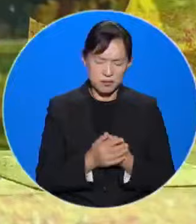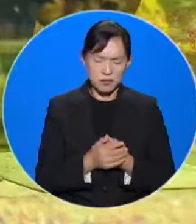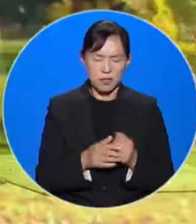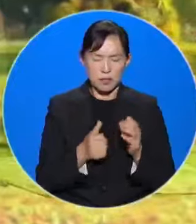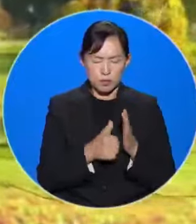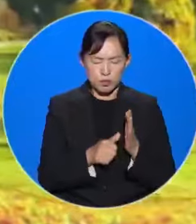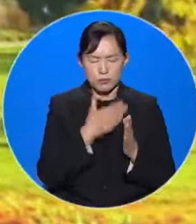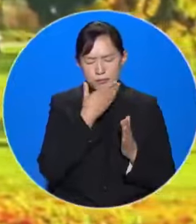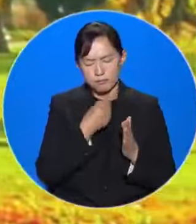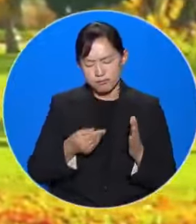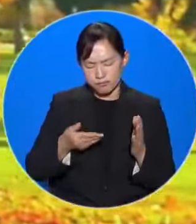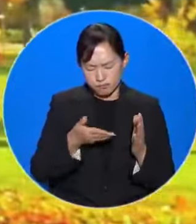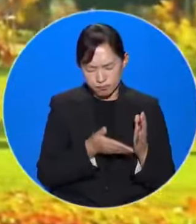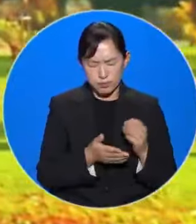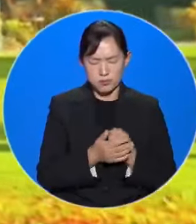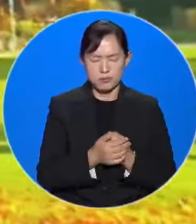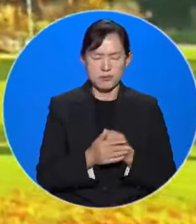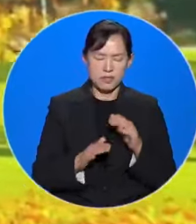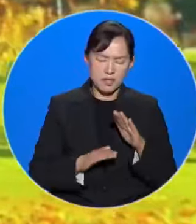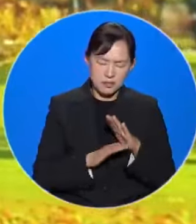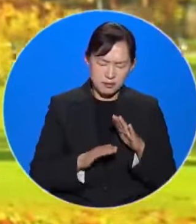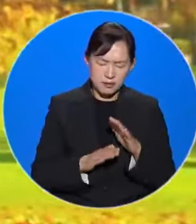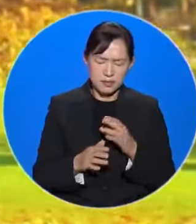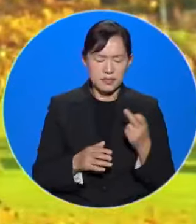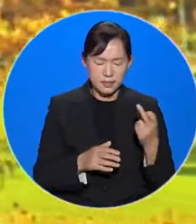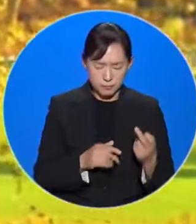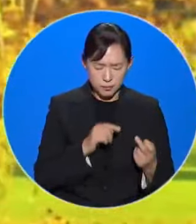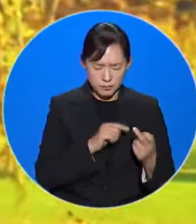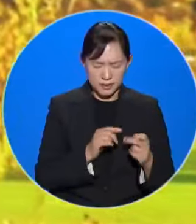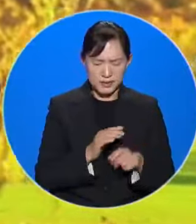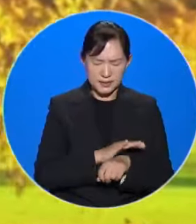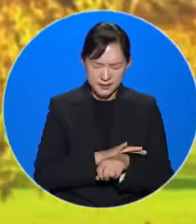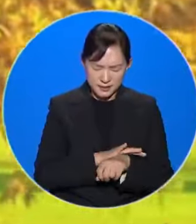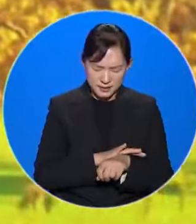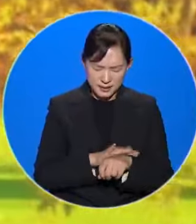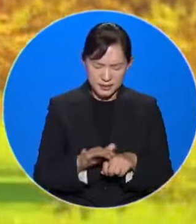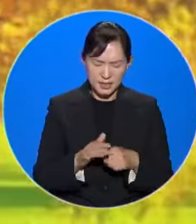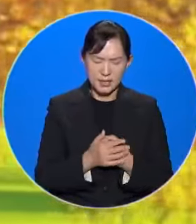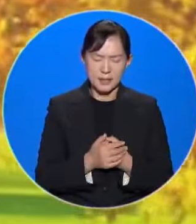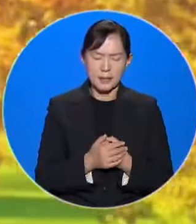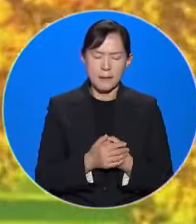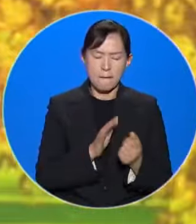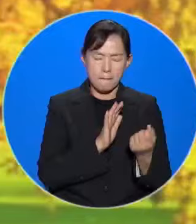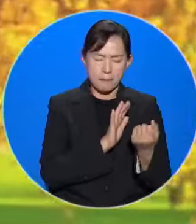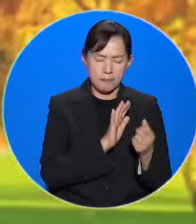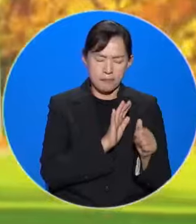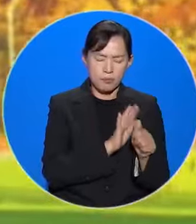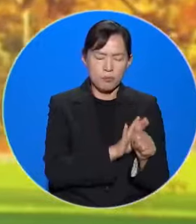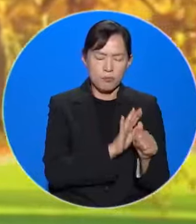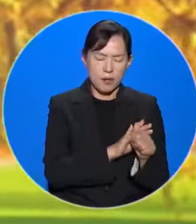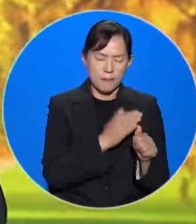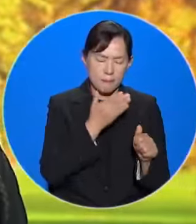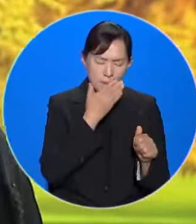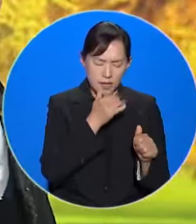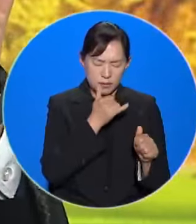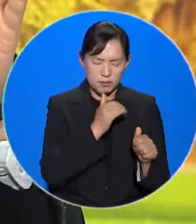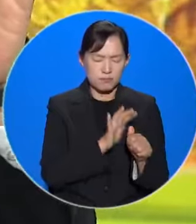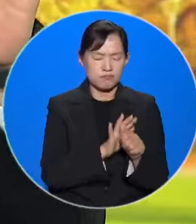물질에 복 주셔서 또 가정을 남동생을 잘 하나님 아버지 옆에서 도울 수 있도록